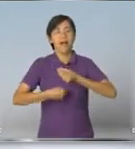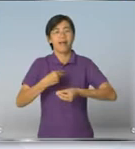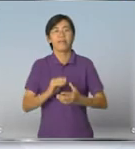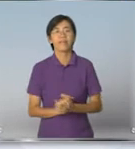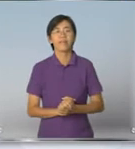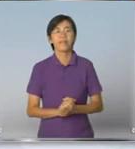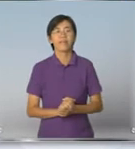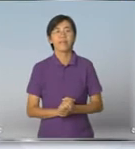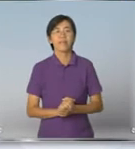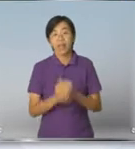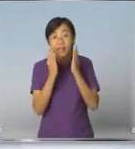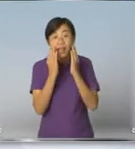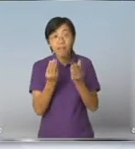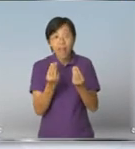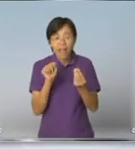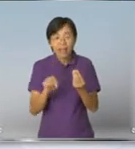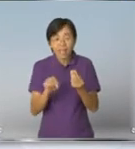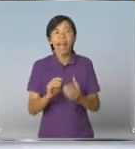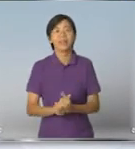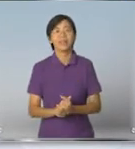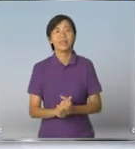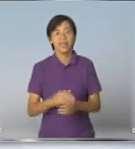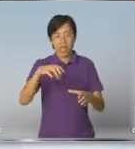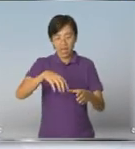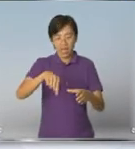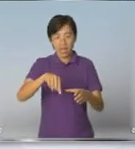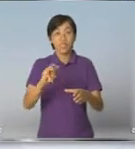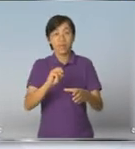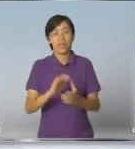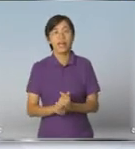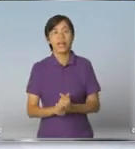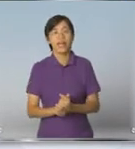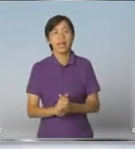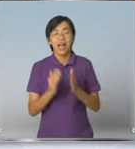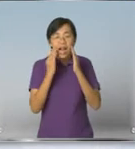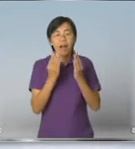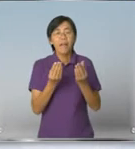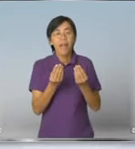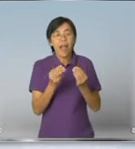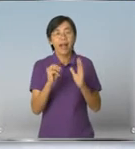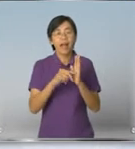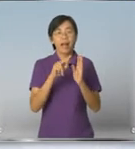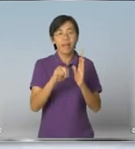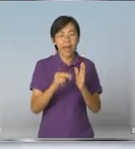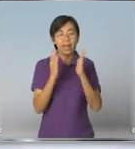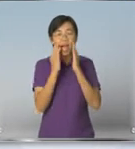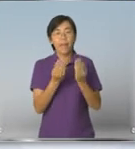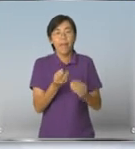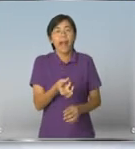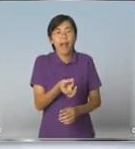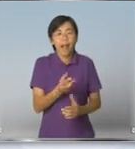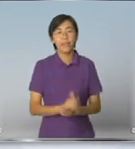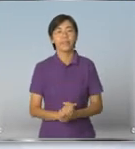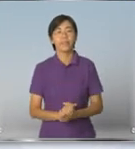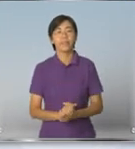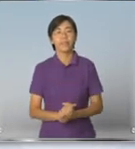ทั่วไป ครับมาปั้นแป้งกัน ปั้นแป้งส่วนของแป้งที่พักไว้แล้วนะคะมีส่วนของแป้งนวลก็คือเป็นแป้งมันแป้งข้าวเจ้า ครับผม นะคะแล้ว